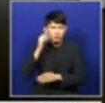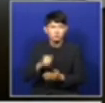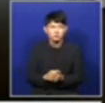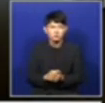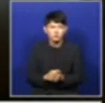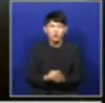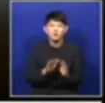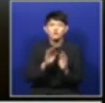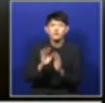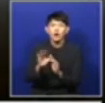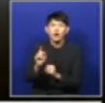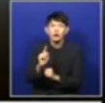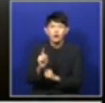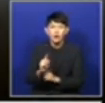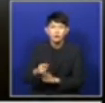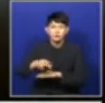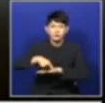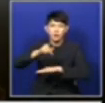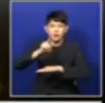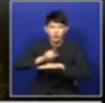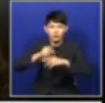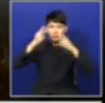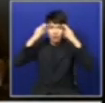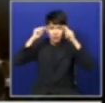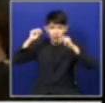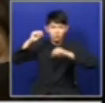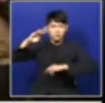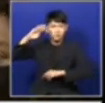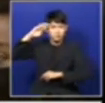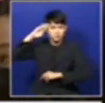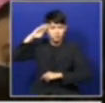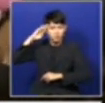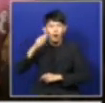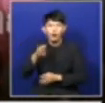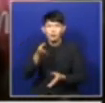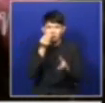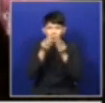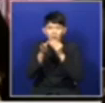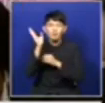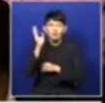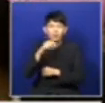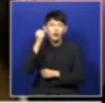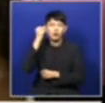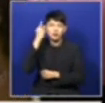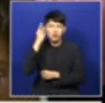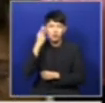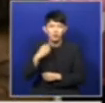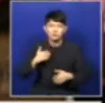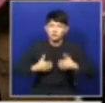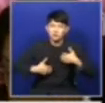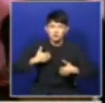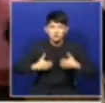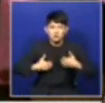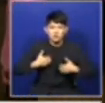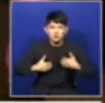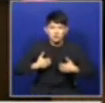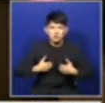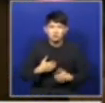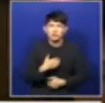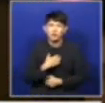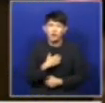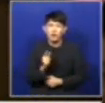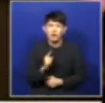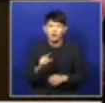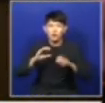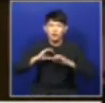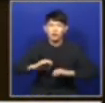พลเอกประยุทธ์จันทร์โอชานายกรัฐมนตรีให้เห็นว่านี่คือความเดือดร้อนที่เขาต้องการให้รัฐบ